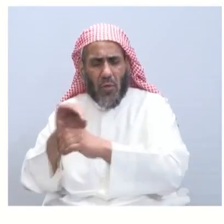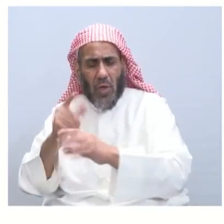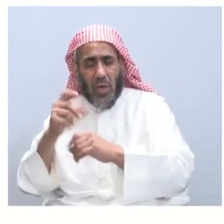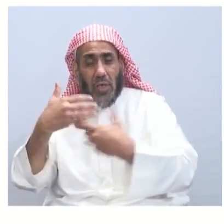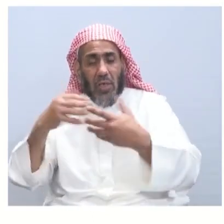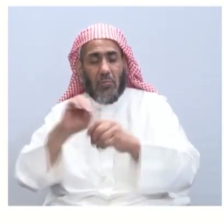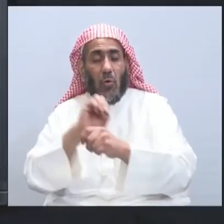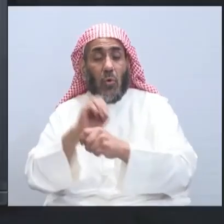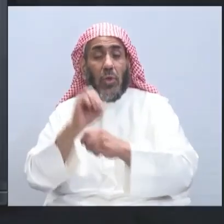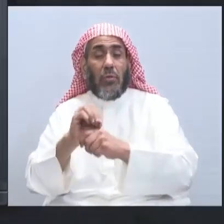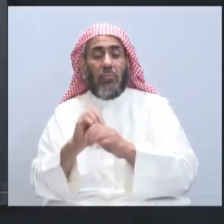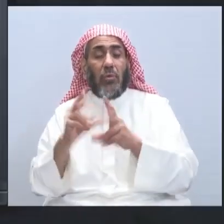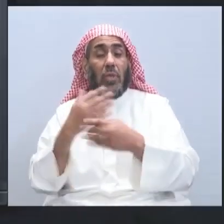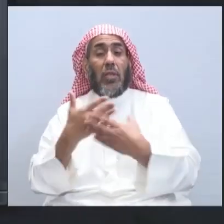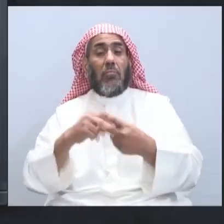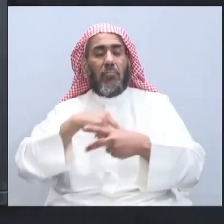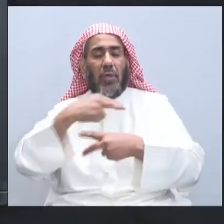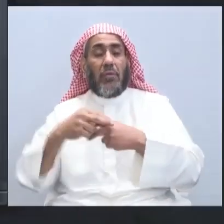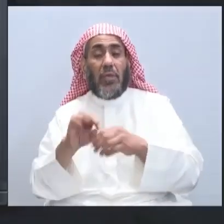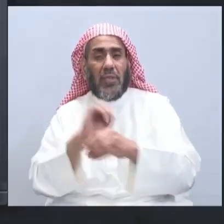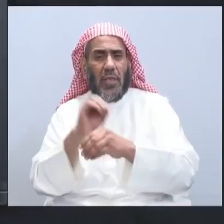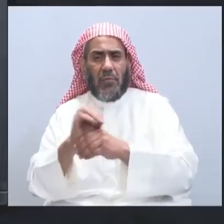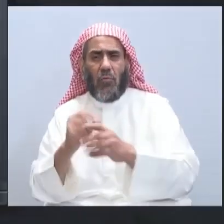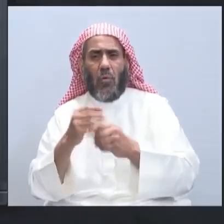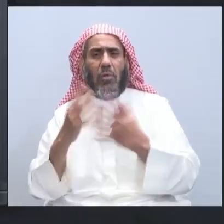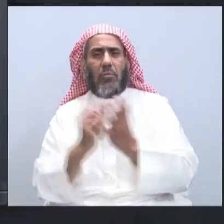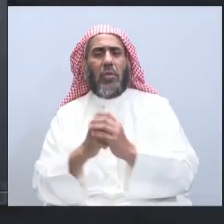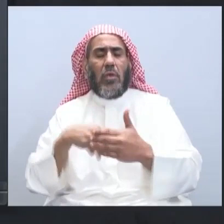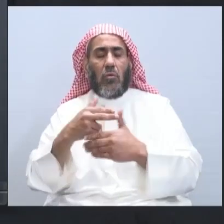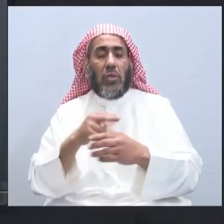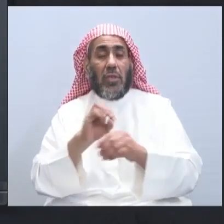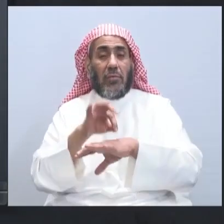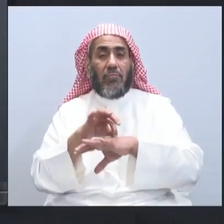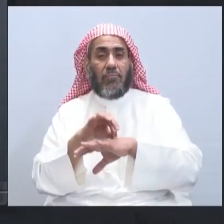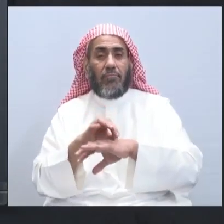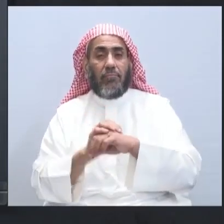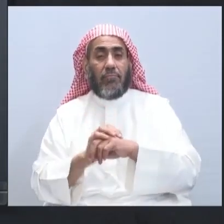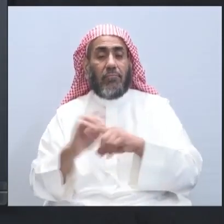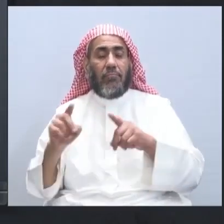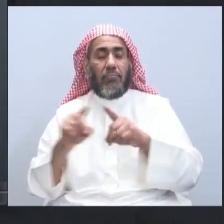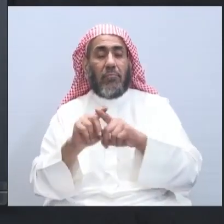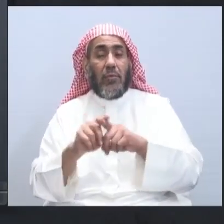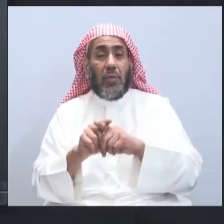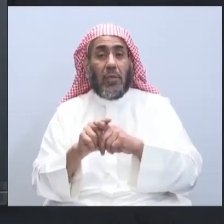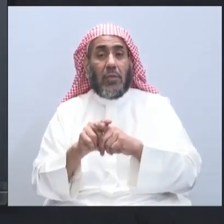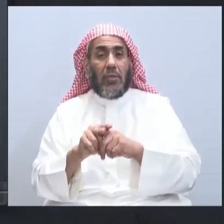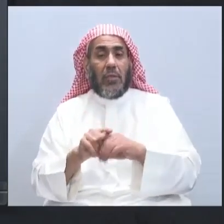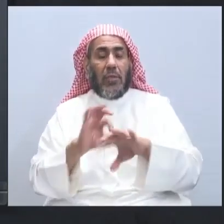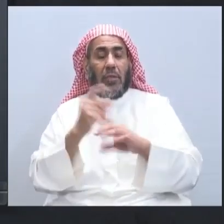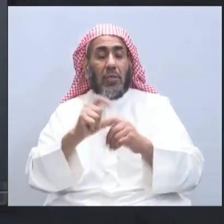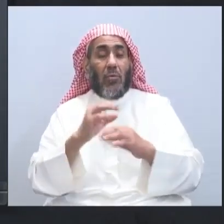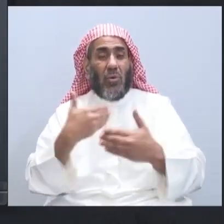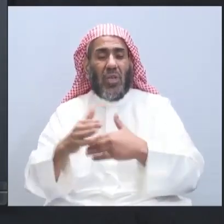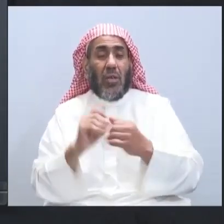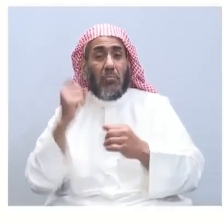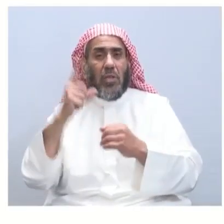الشعر اصبح وعظي او كان الادب عاد الى تعليم وكذلك الوع عوده الناس الى الى الى الى الدين الصحيح وترك